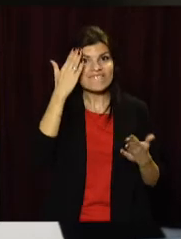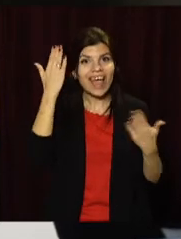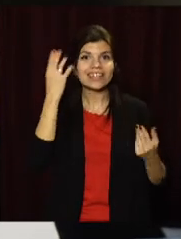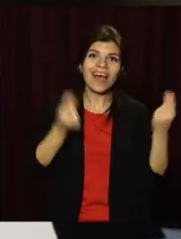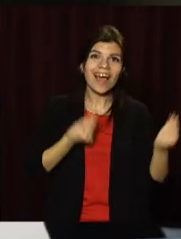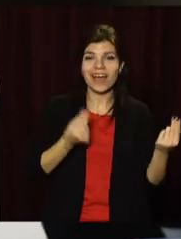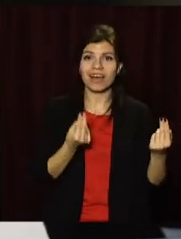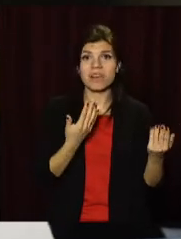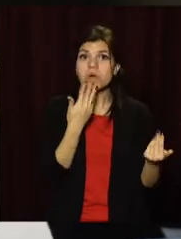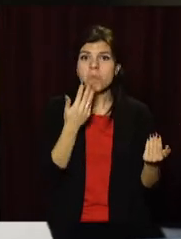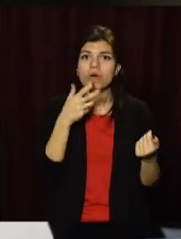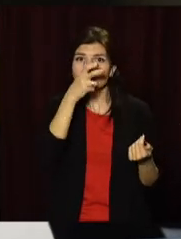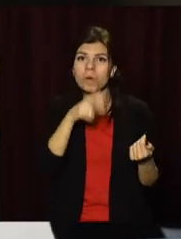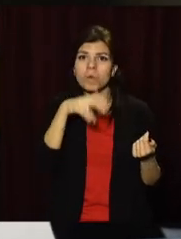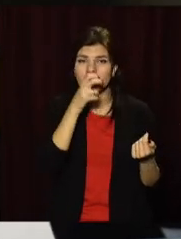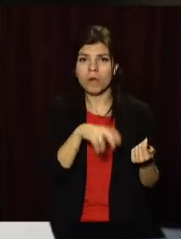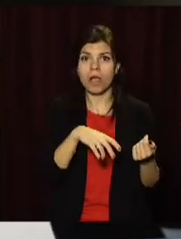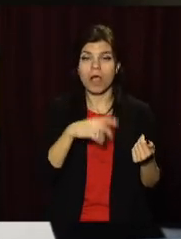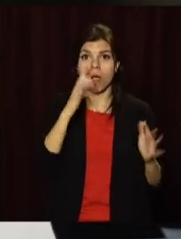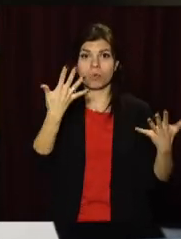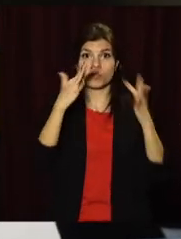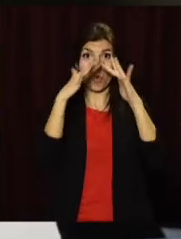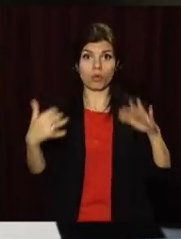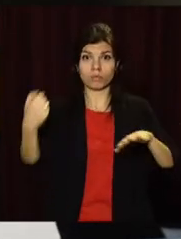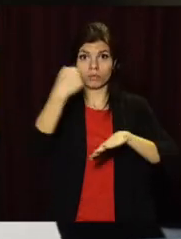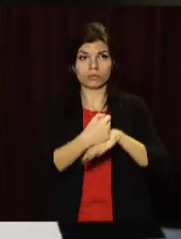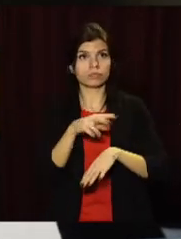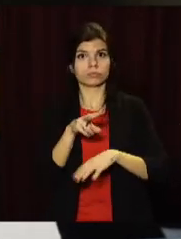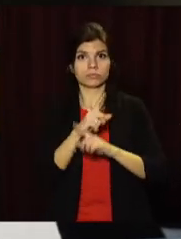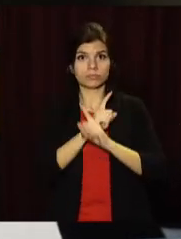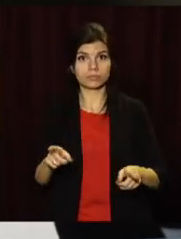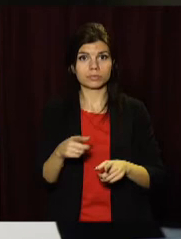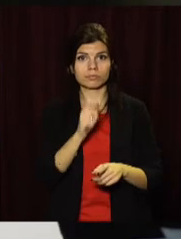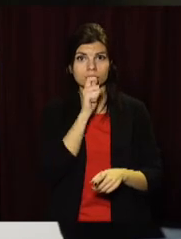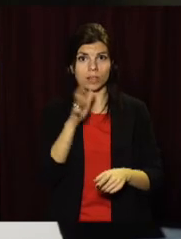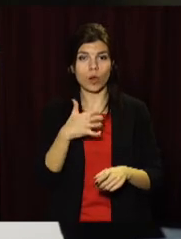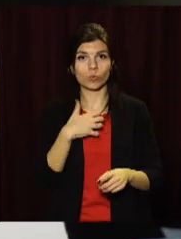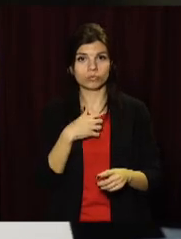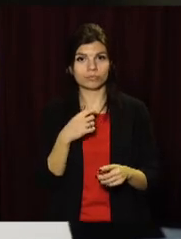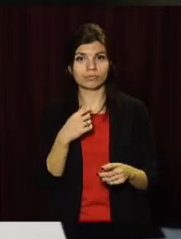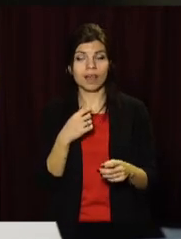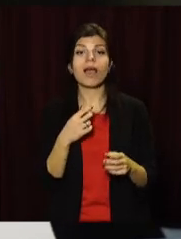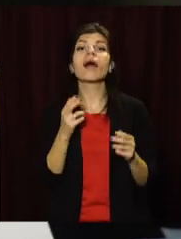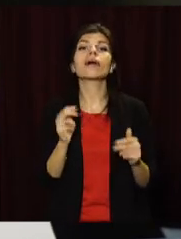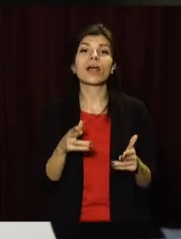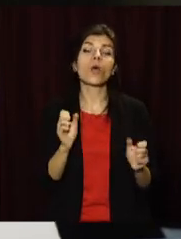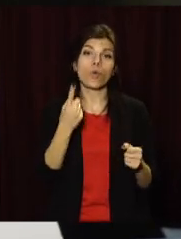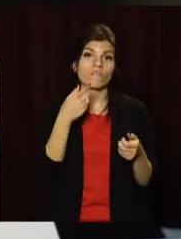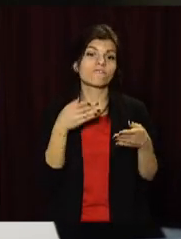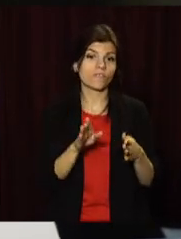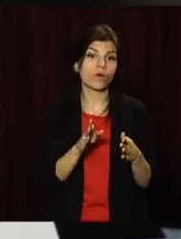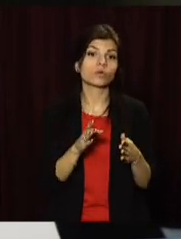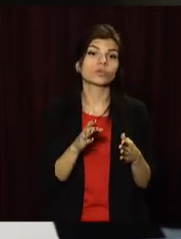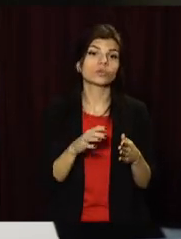без этого, то, конечно, она будет интересоваться ёлкой. Ну, а бороться с этим можно одним простым способом – не